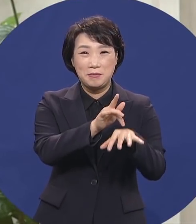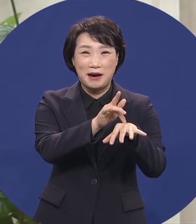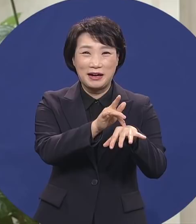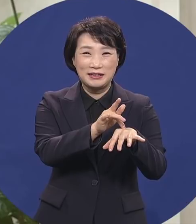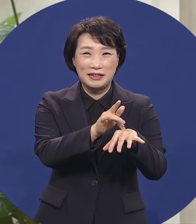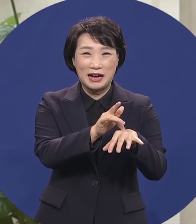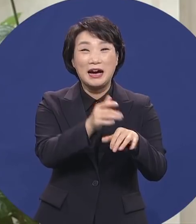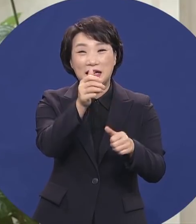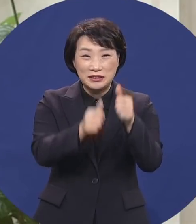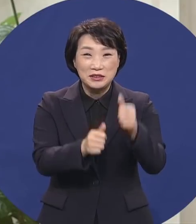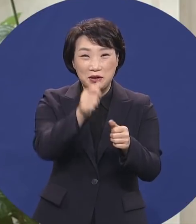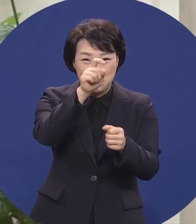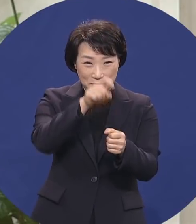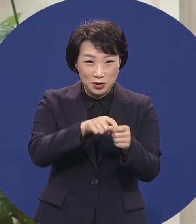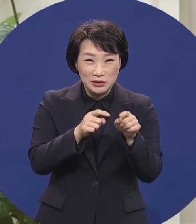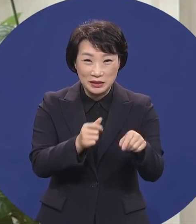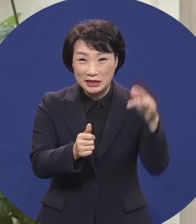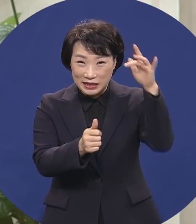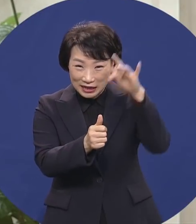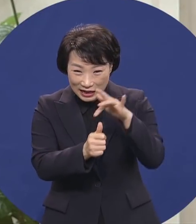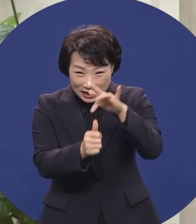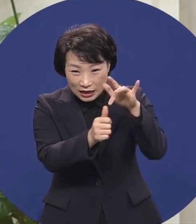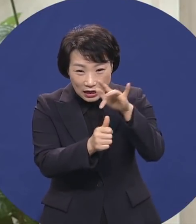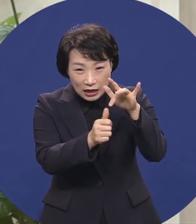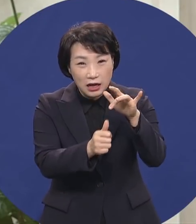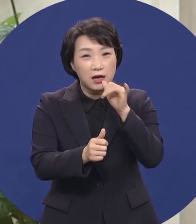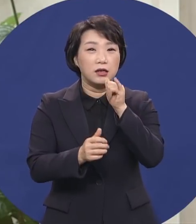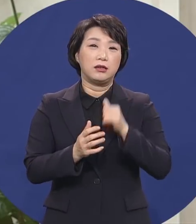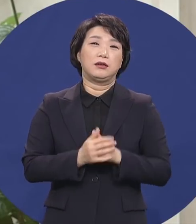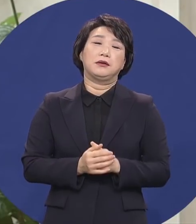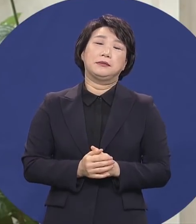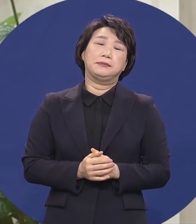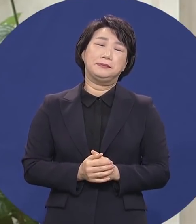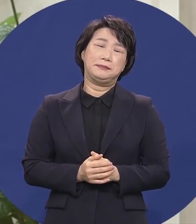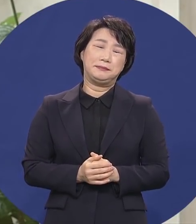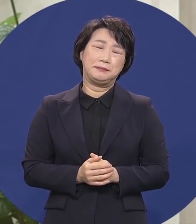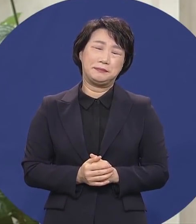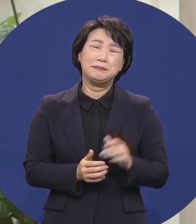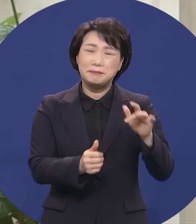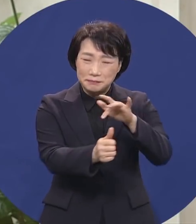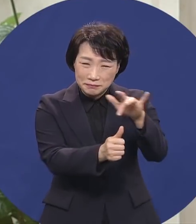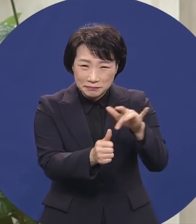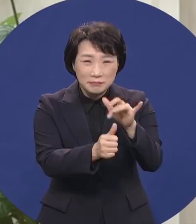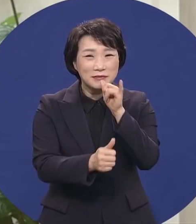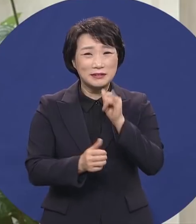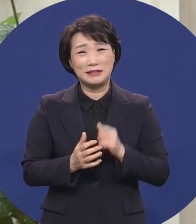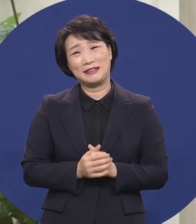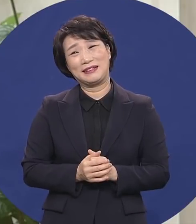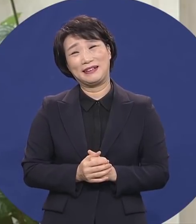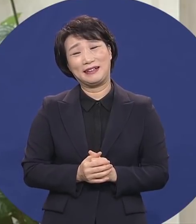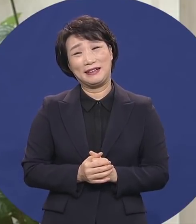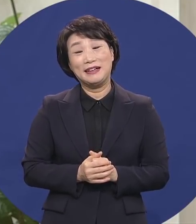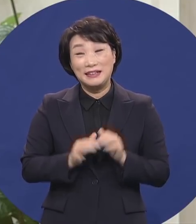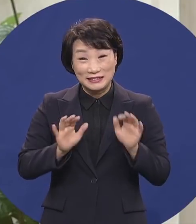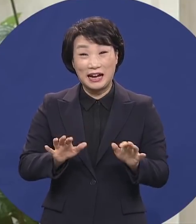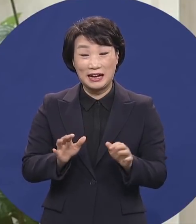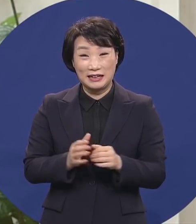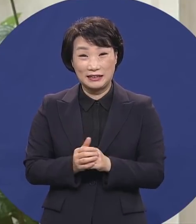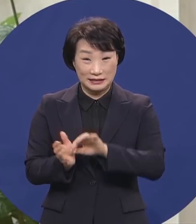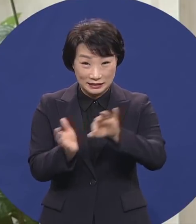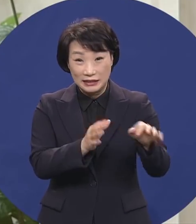마귀가 시험하기 위해서 그 사람 속에 상주하는 사람이잖아. 상주하는 사람. 그때 예수님